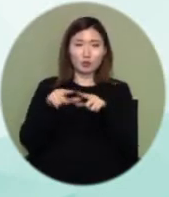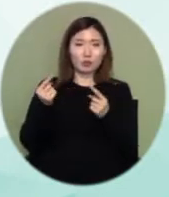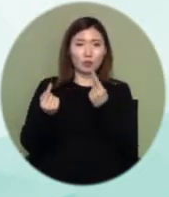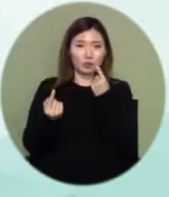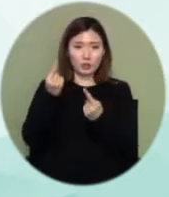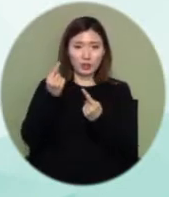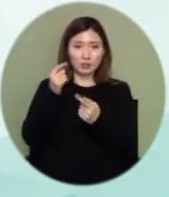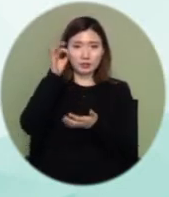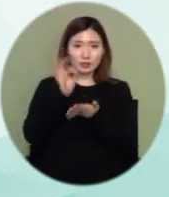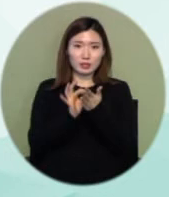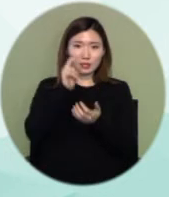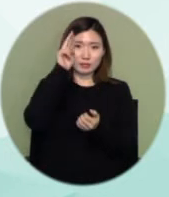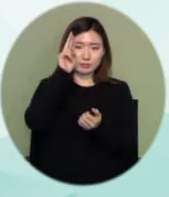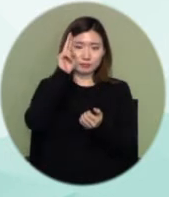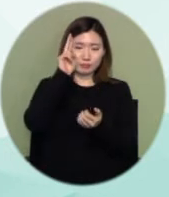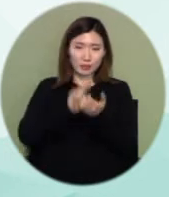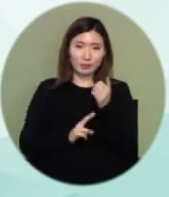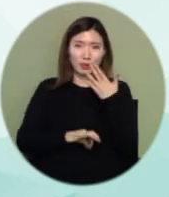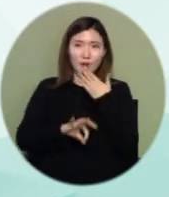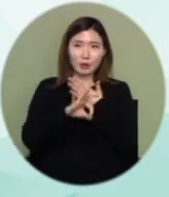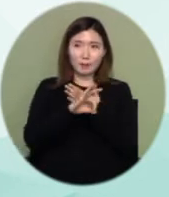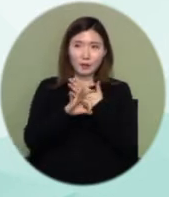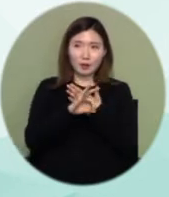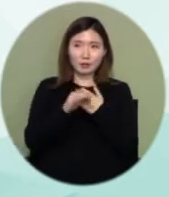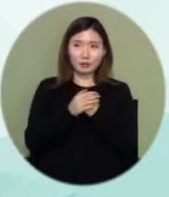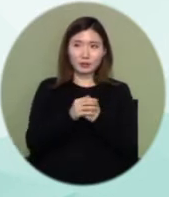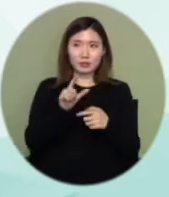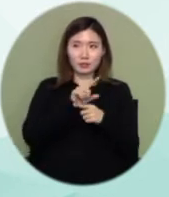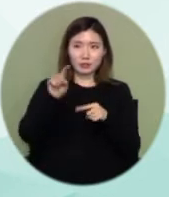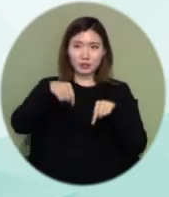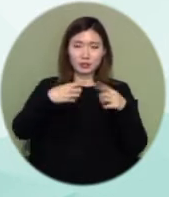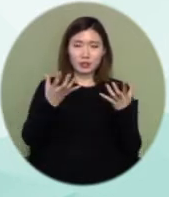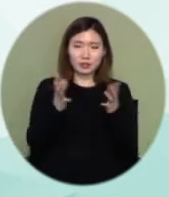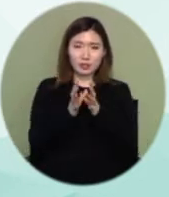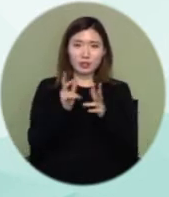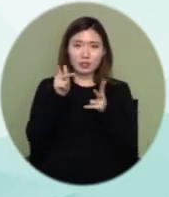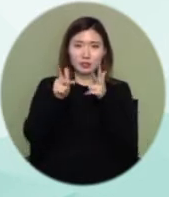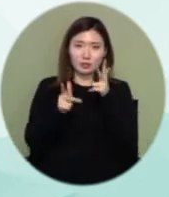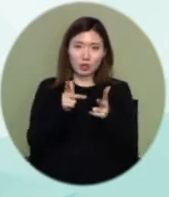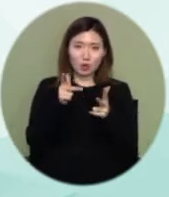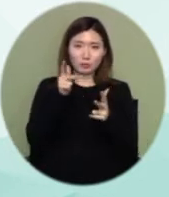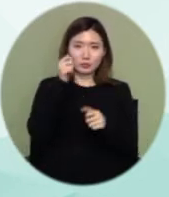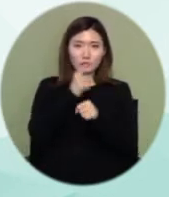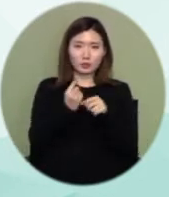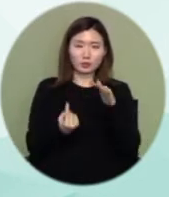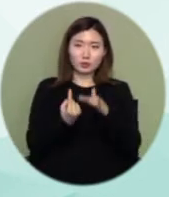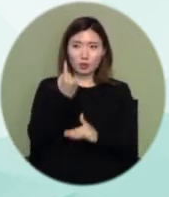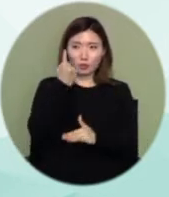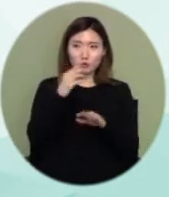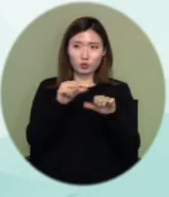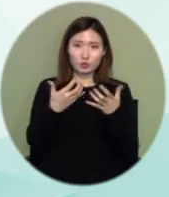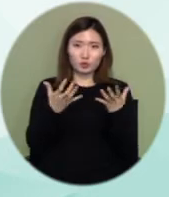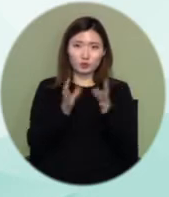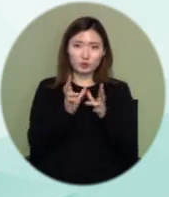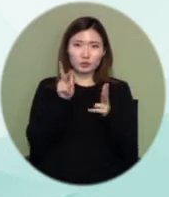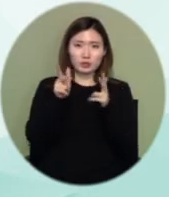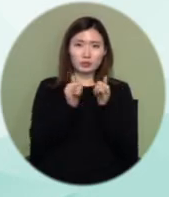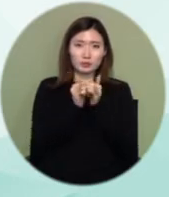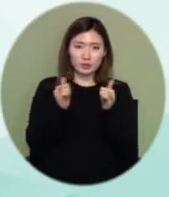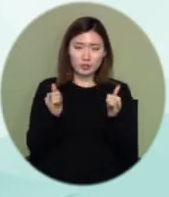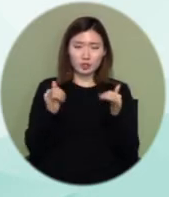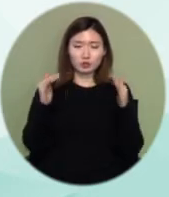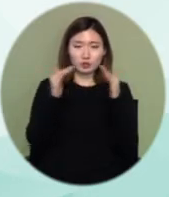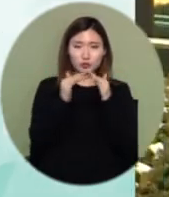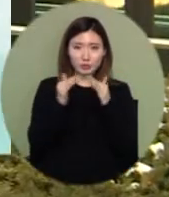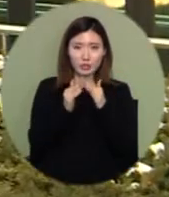매각하면 지자체는 용적률 상향 등으로 사업성을 높이고 국토교통부는 사업자에게 주택 기금을